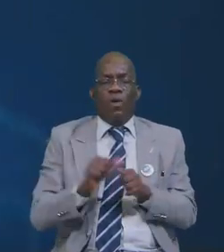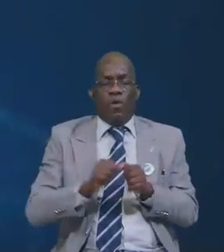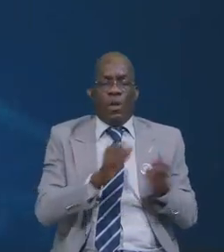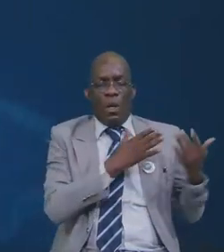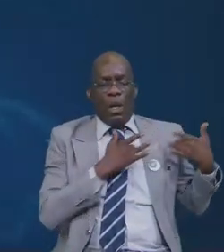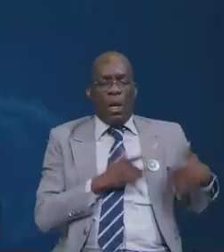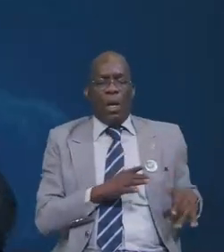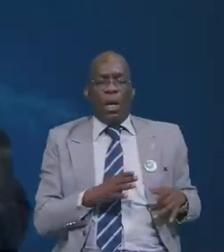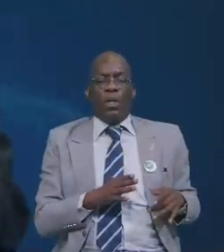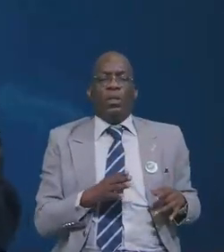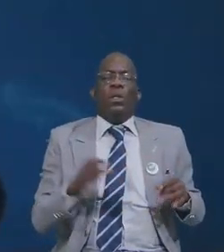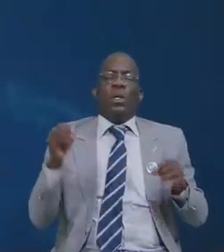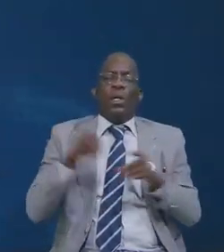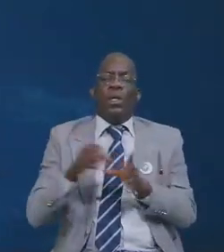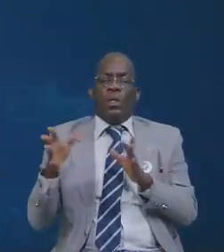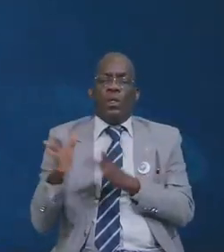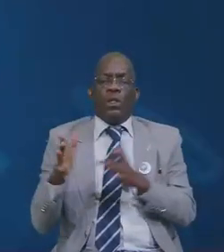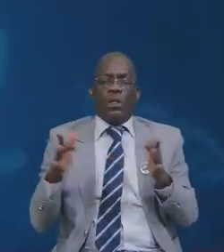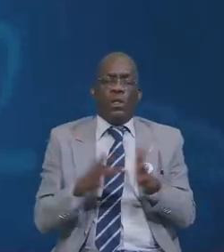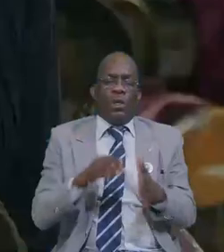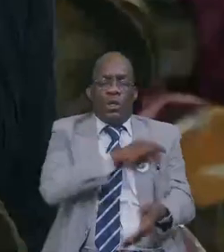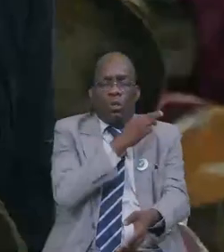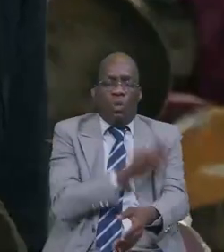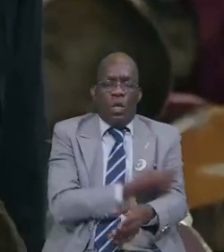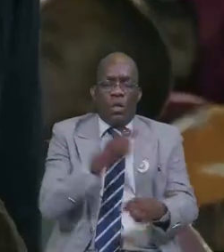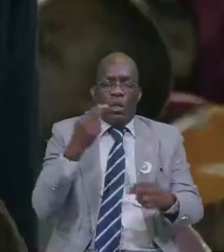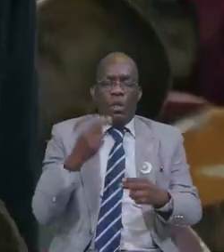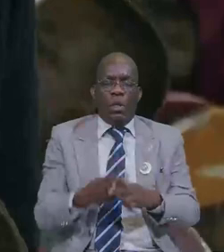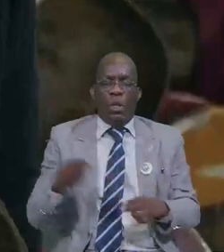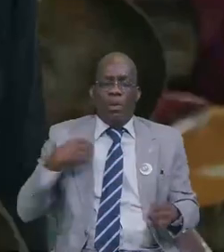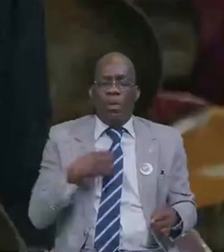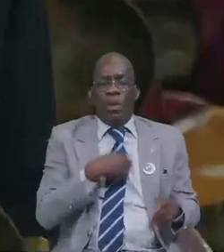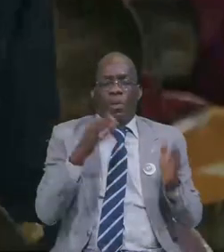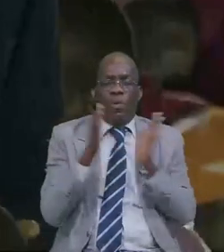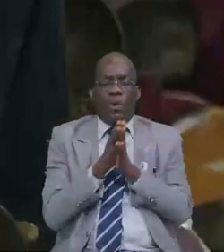Seigneur. Au nom puissant de Jésus, nous prions.